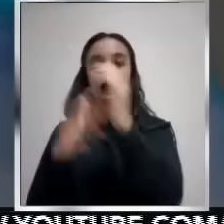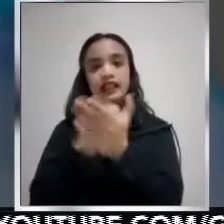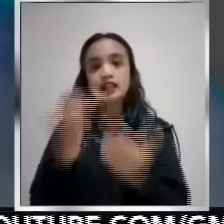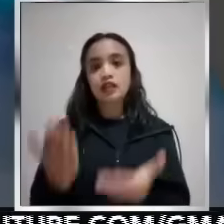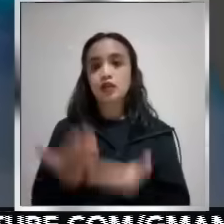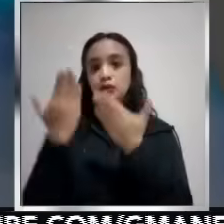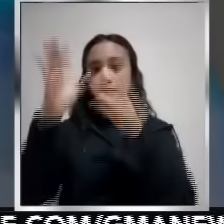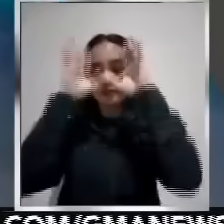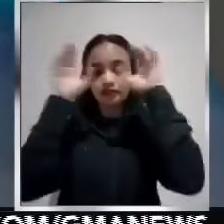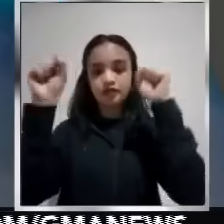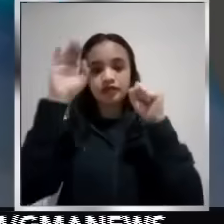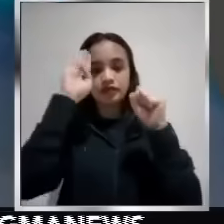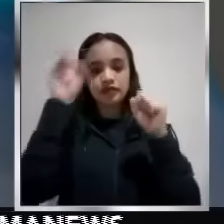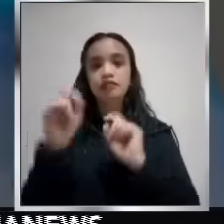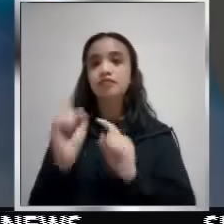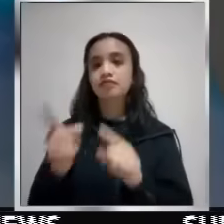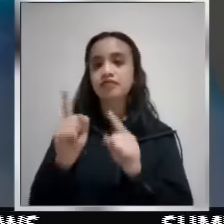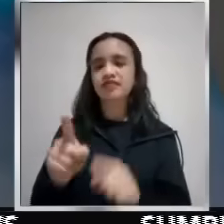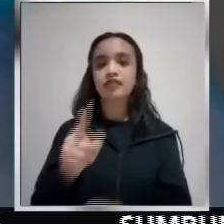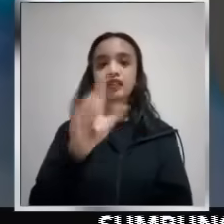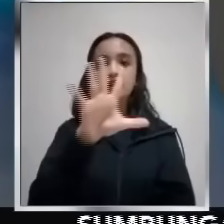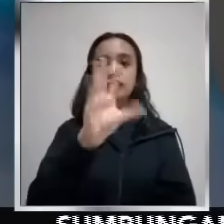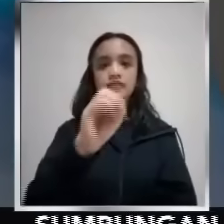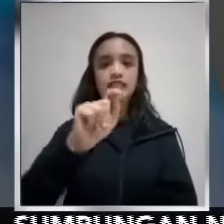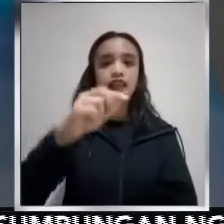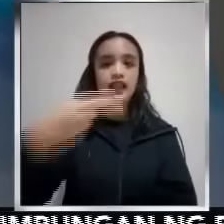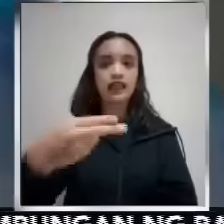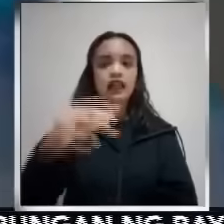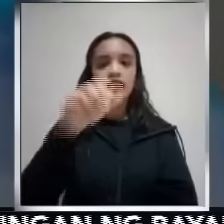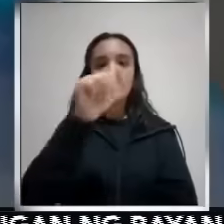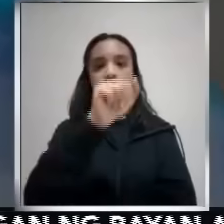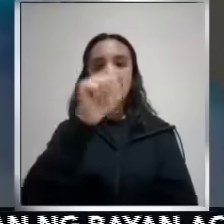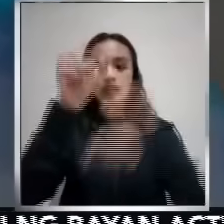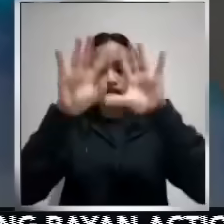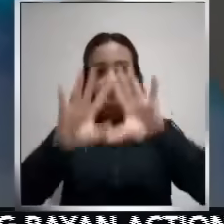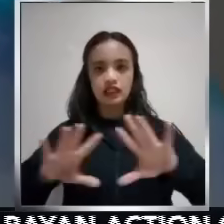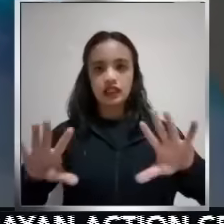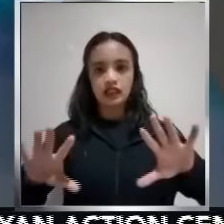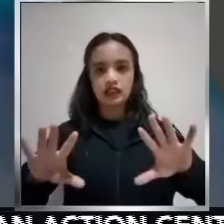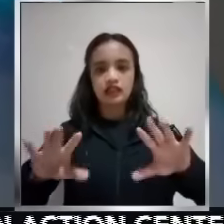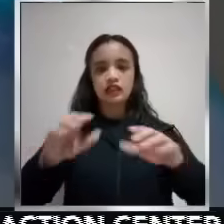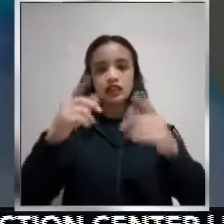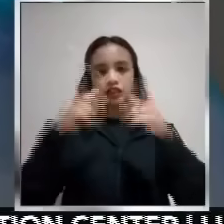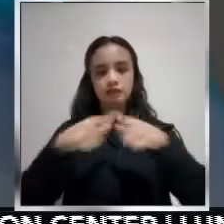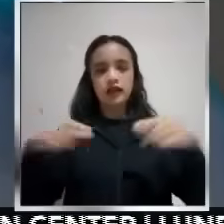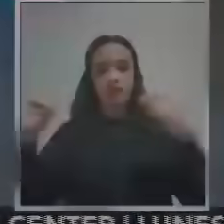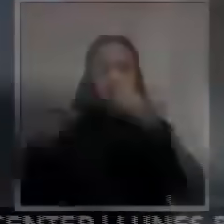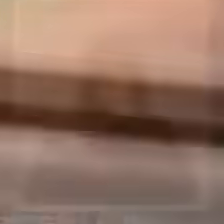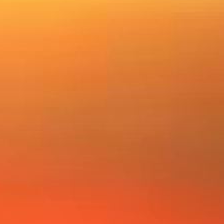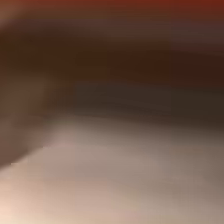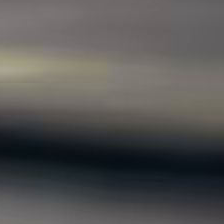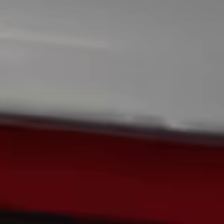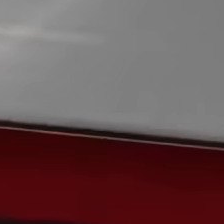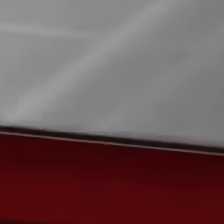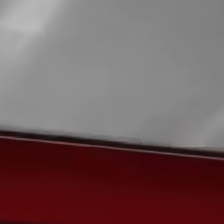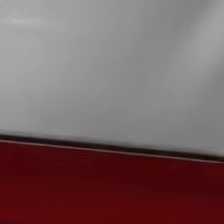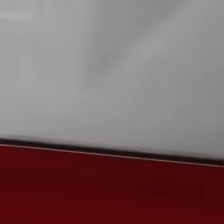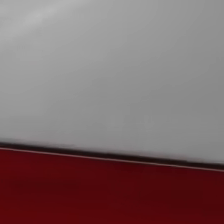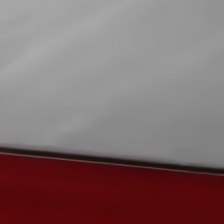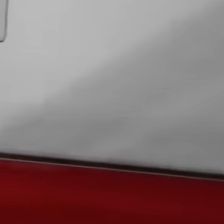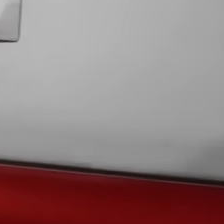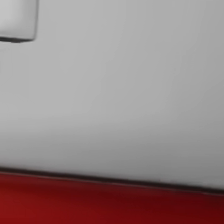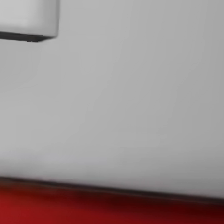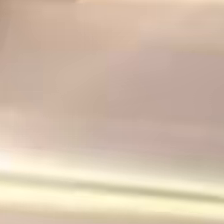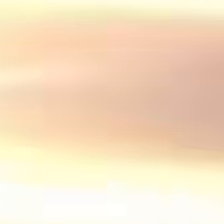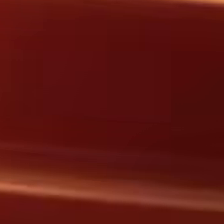Marcos sa pagdalo niya sa 50th Asian Japan commemorative summit at mula sa Tokyo Japan nakatutok live si Mar